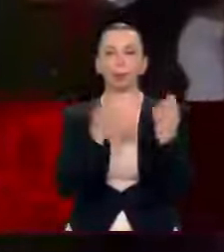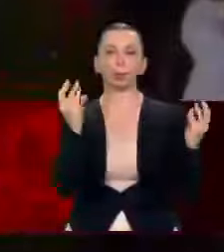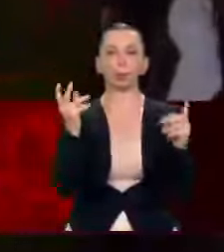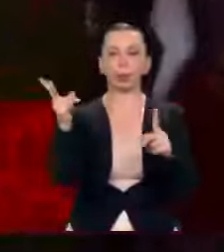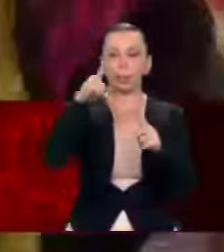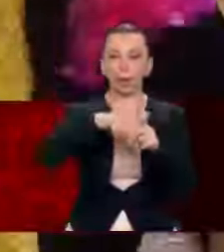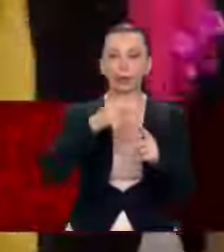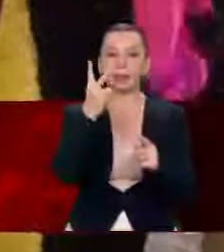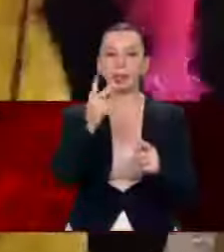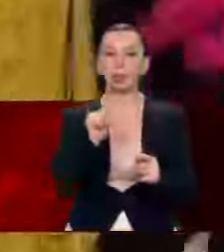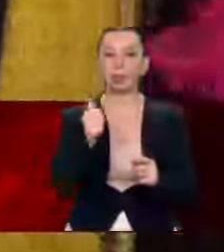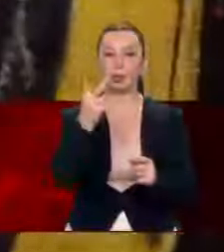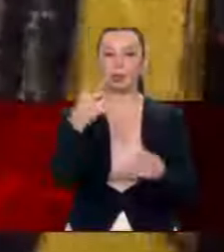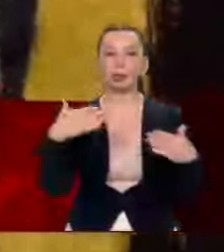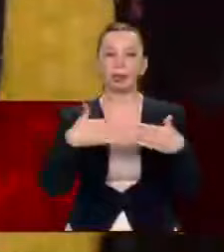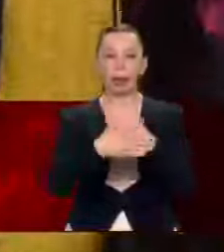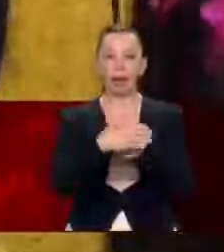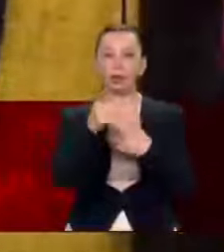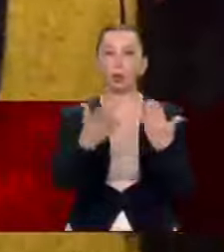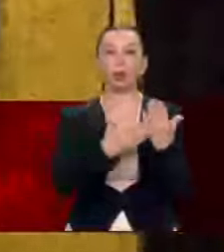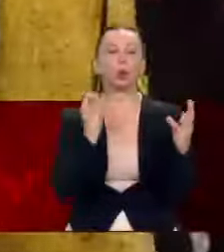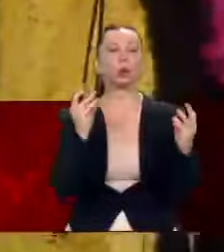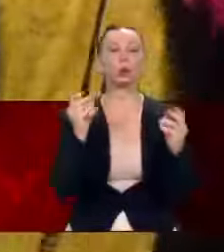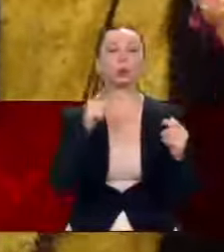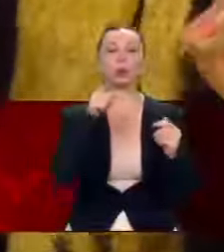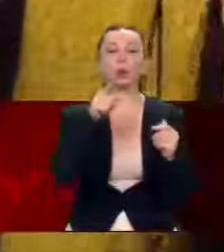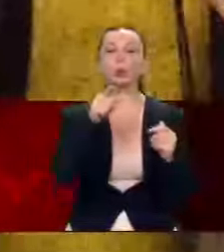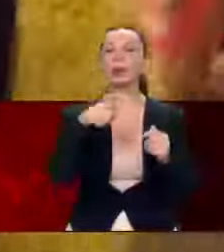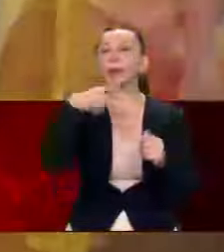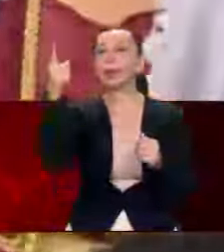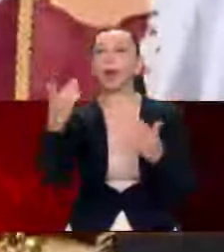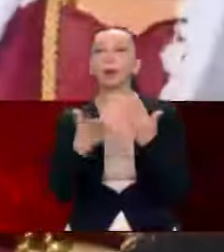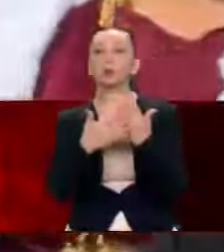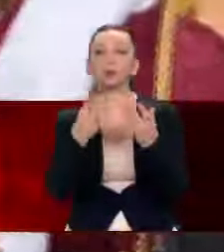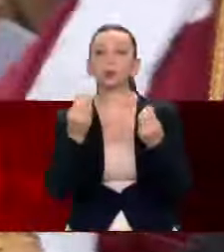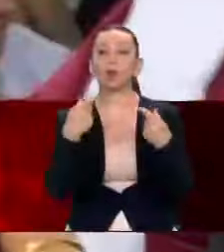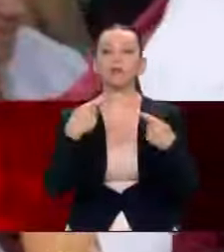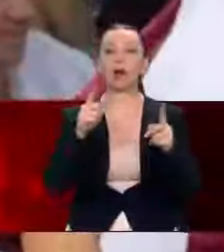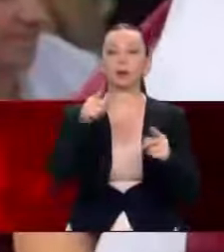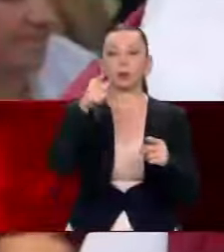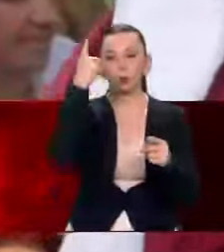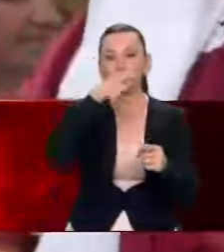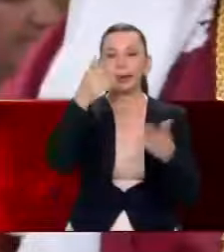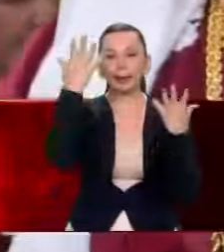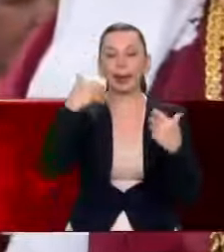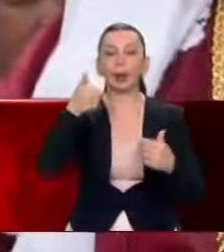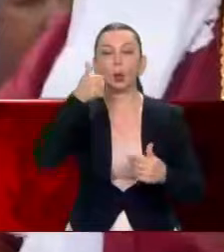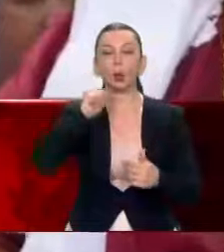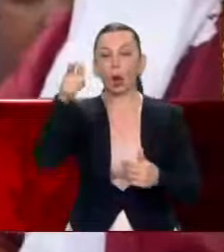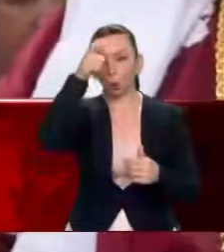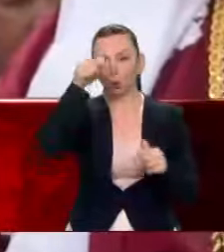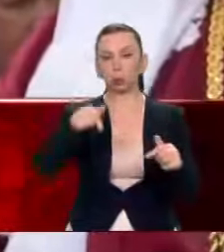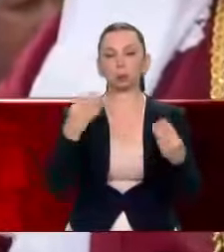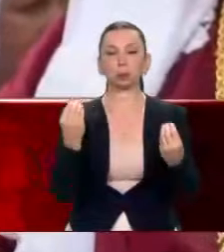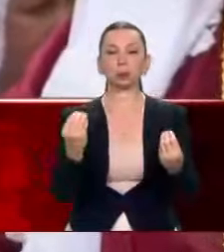Şırnak'ta iki gün iki gece süren düğünün diğerlerinden farkı gelinin Ukraynalı olmasıydı. Türkiye çok iyi bir ülke, harika bir